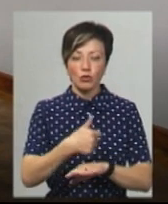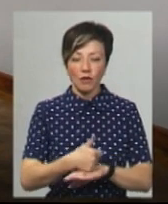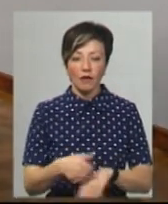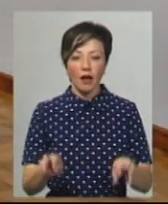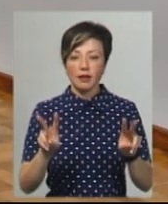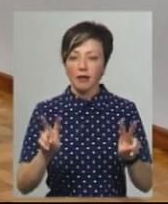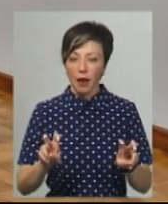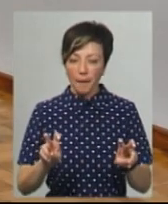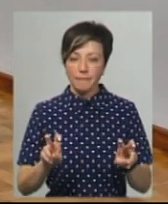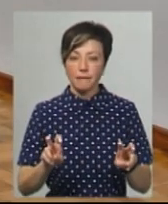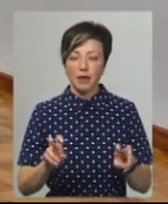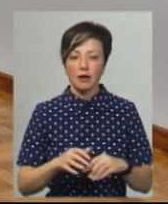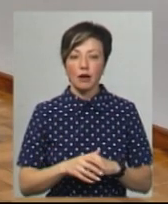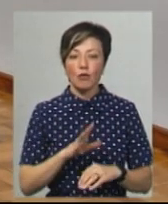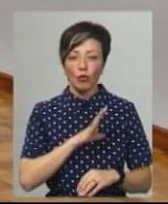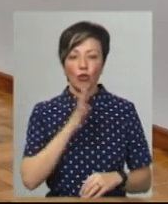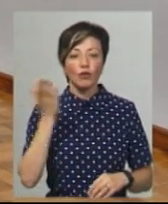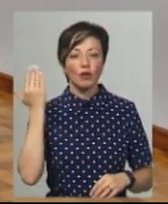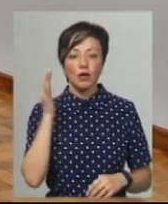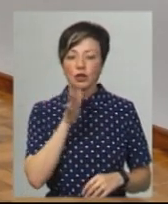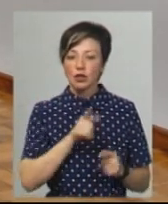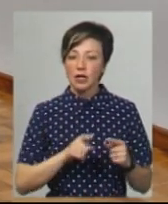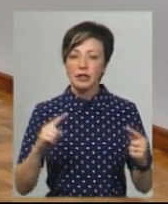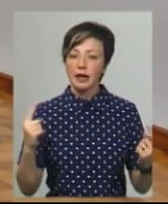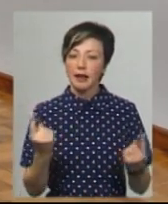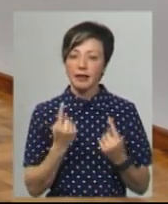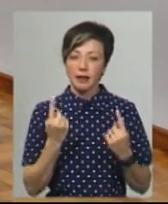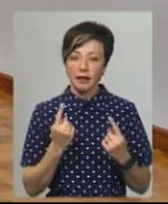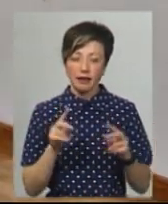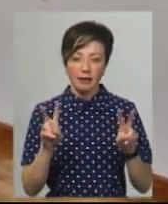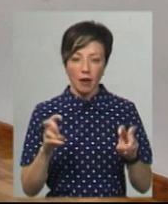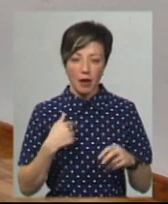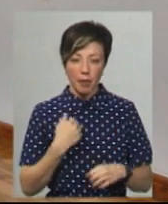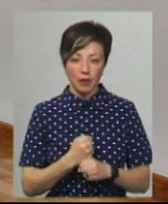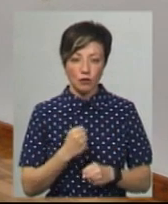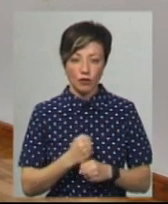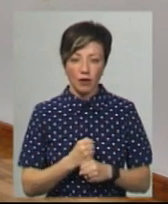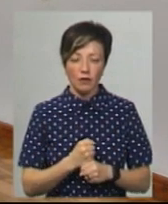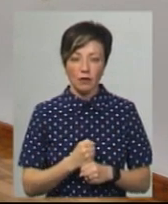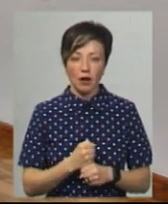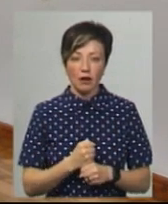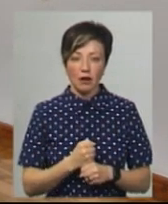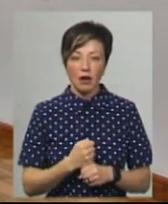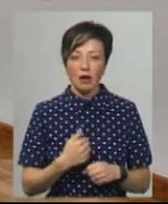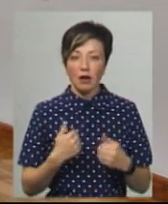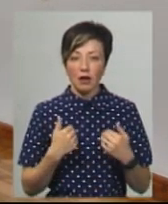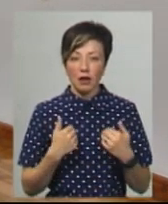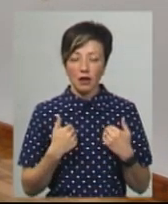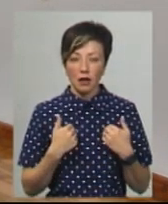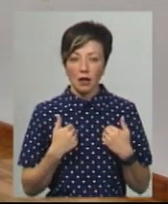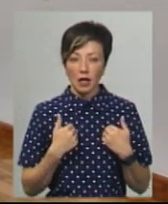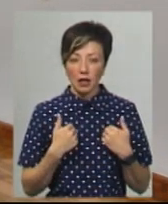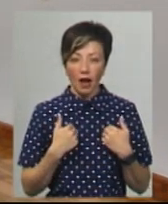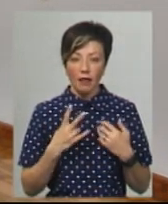тема. Був час, коли це була єдина тема, над якою художники працювали. Скажу, що я віруючий абсолютно людина,